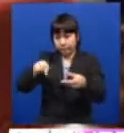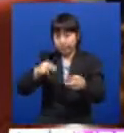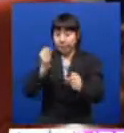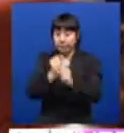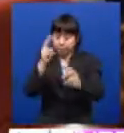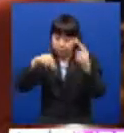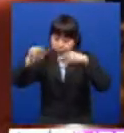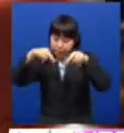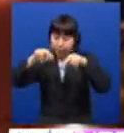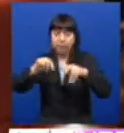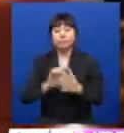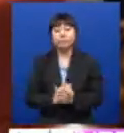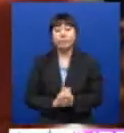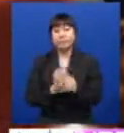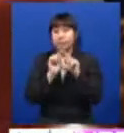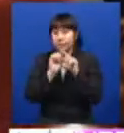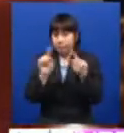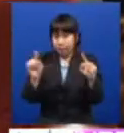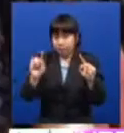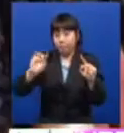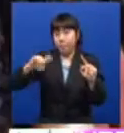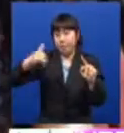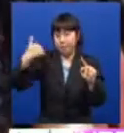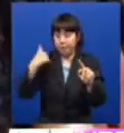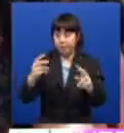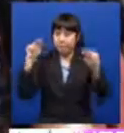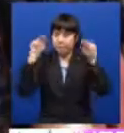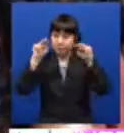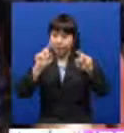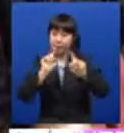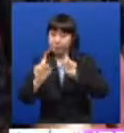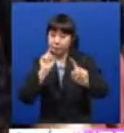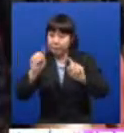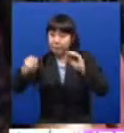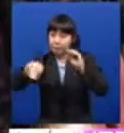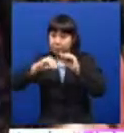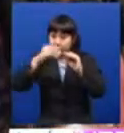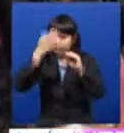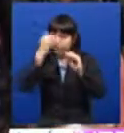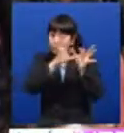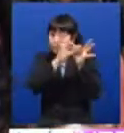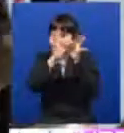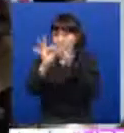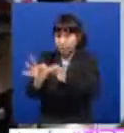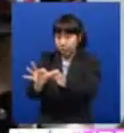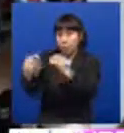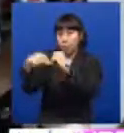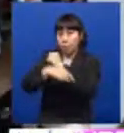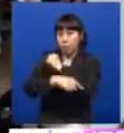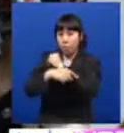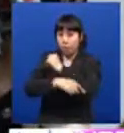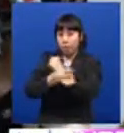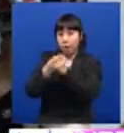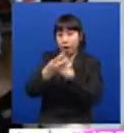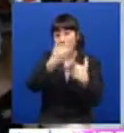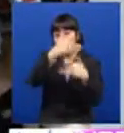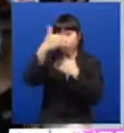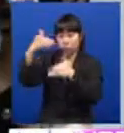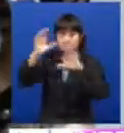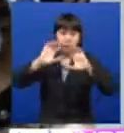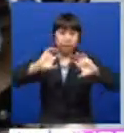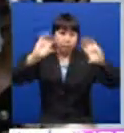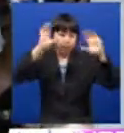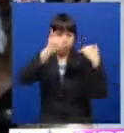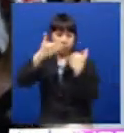ในการพิจารณาคดีแต่อาจมีการสอบพยานเพิ่มเติมเนื่องจากมีความเกี่ยวพันกับคดีทุจริตการระบายข้าวแบบบที่